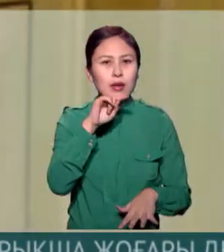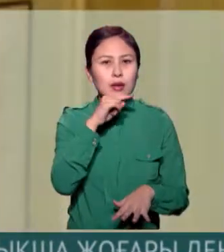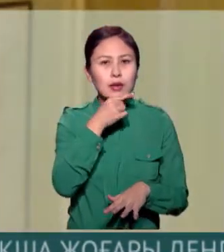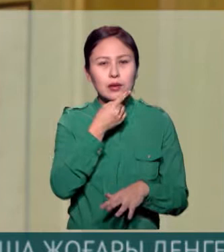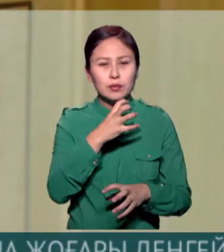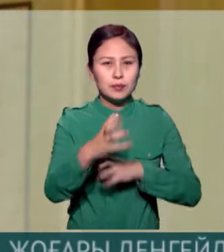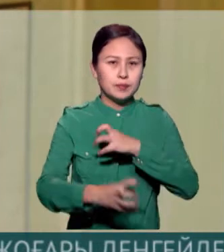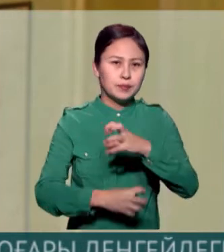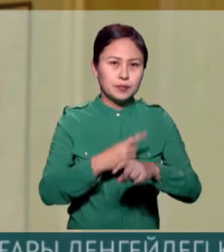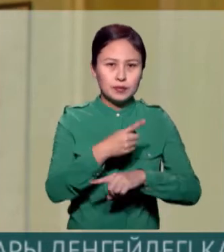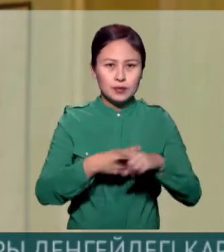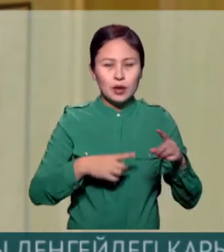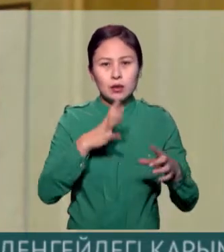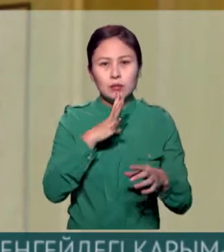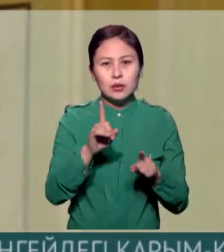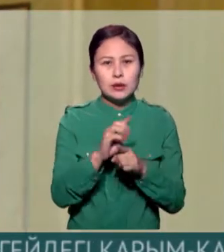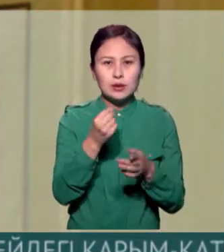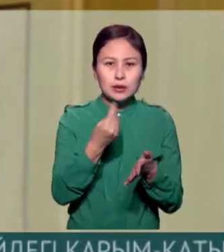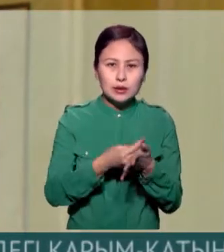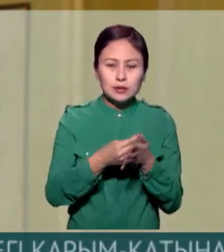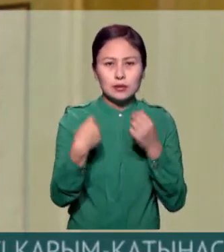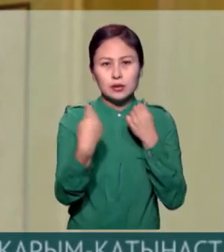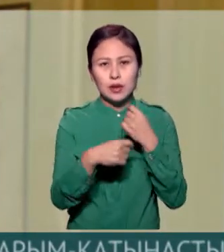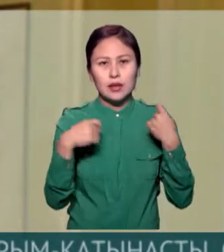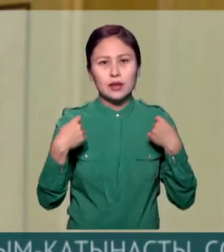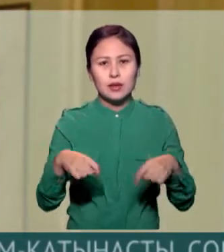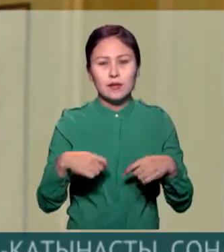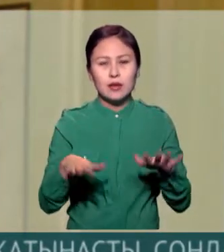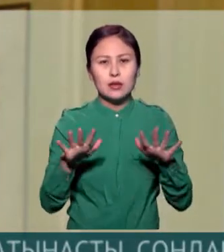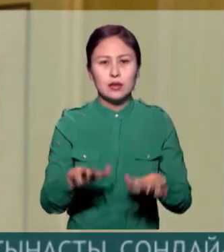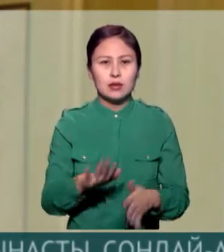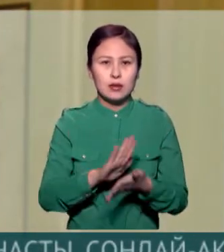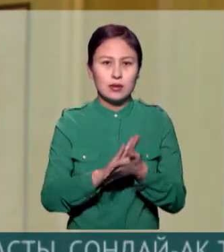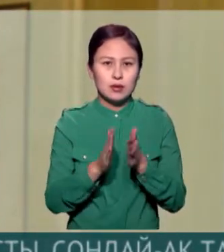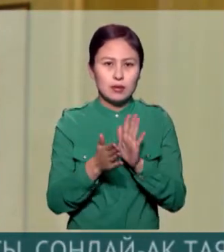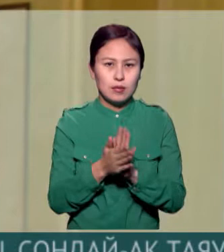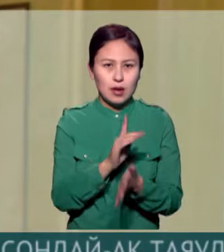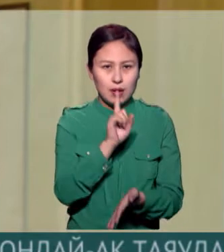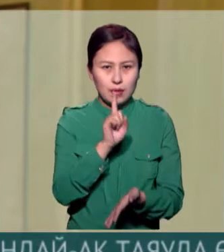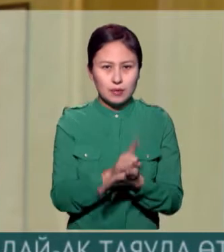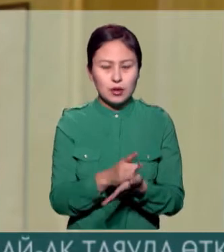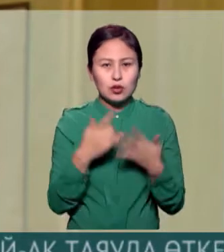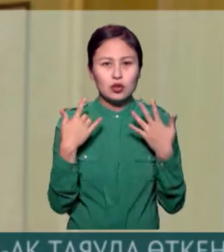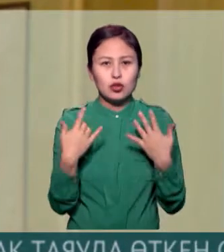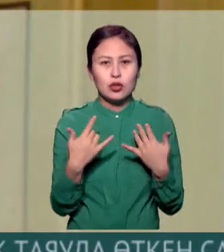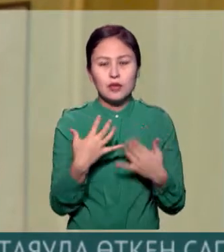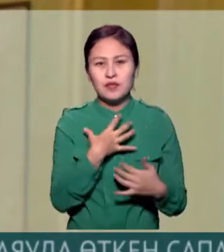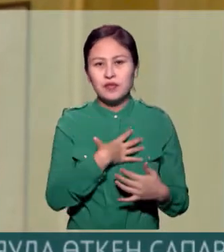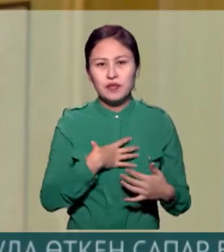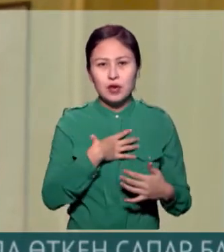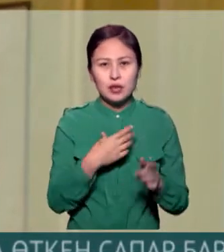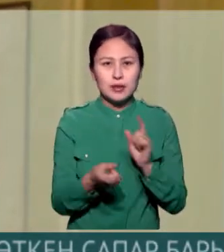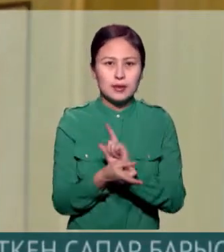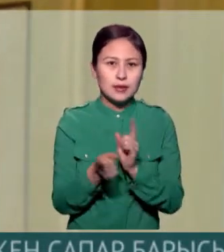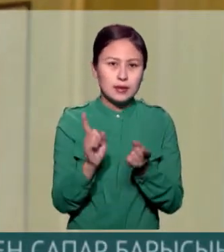біз дүниежүзілік қаржы және тауар нарықтарындағы қазіргі жағдаймен санасуға мәжбүрміз. Біз осындай кезеңде тиісінше